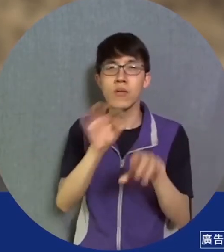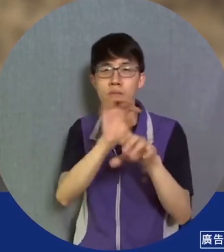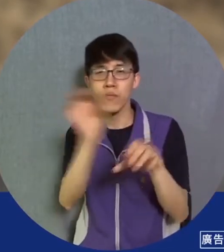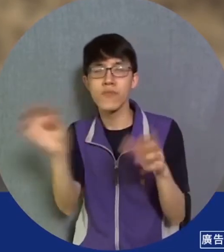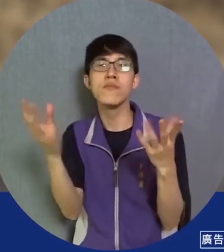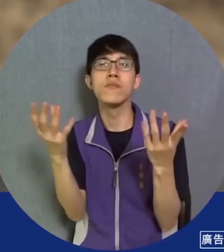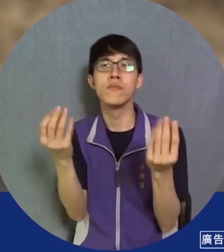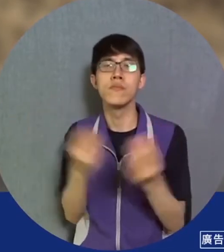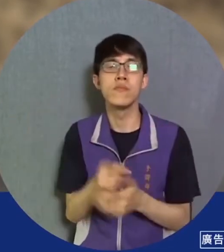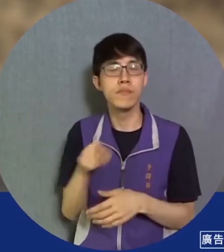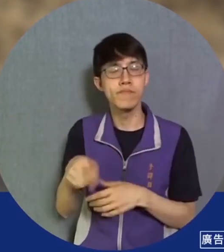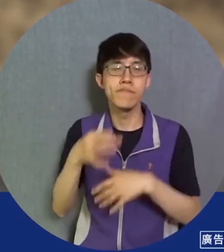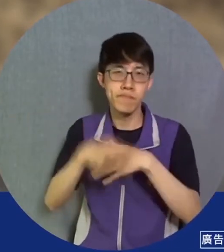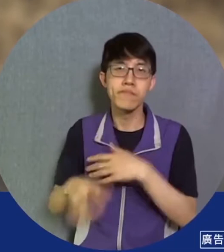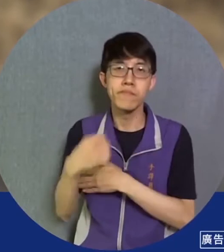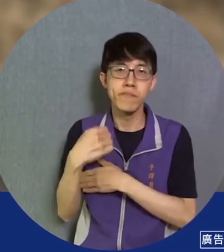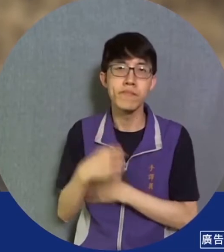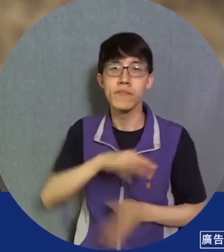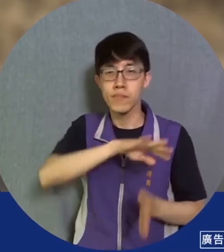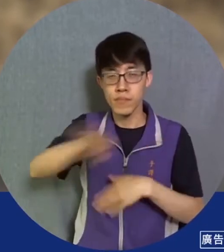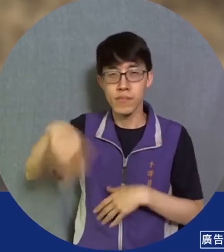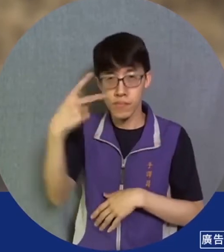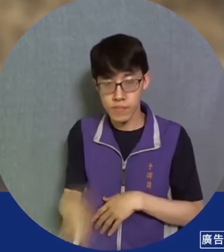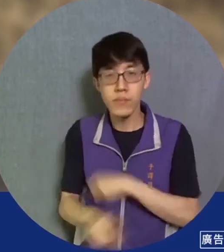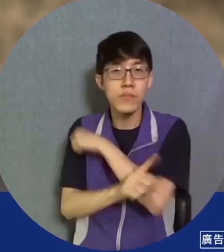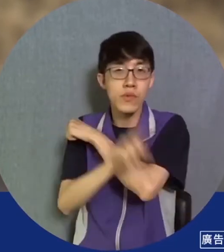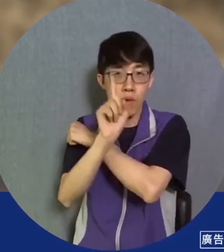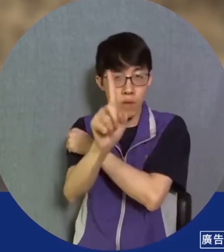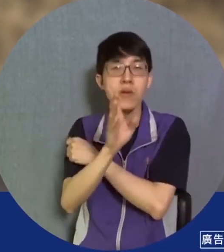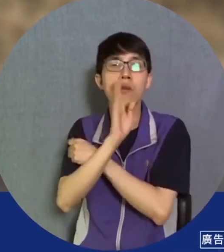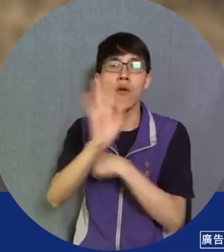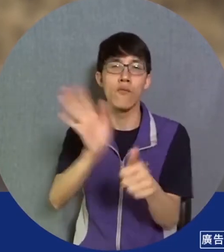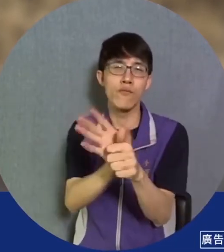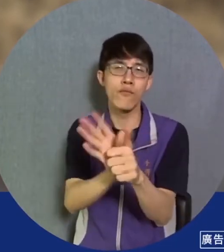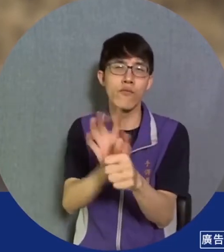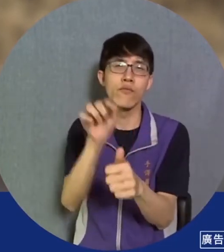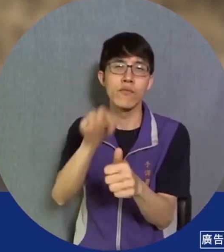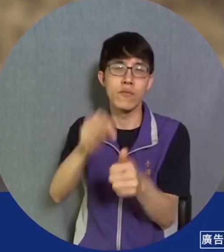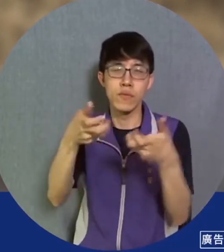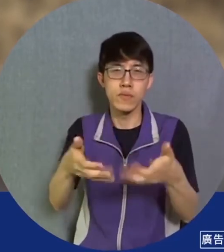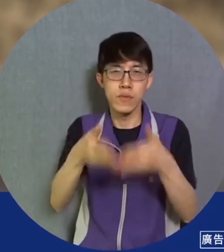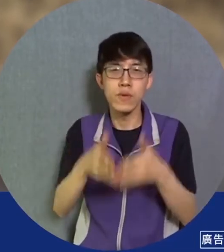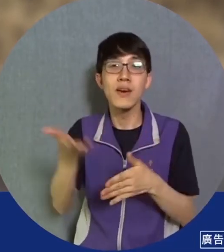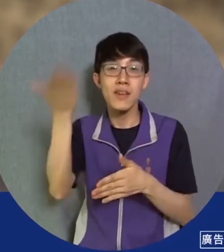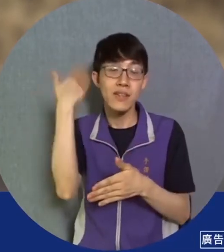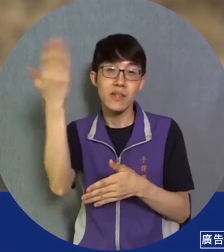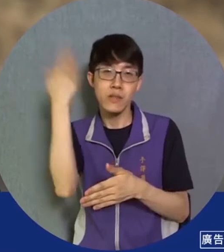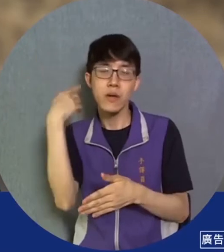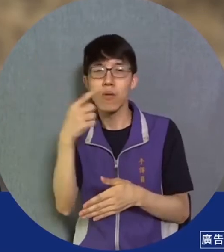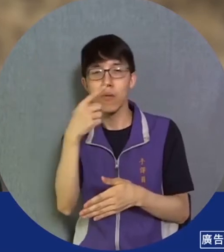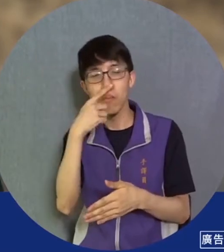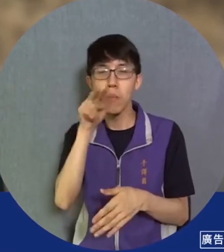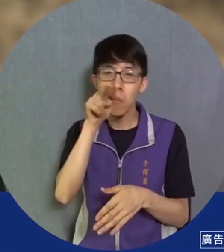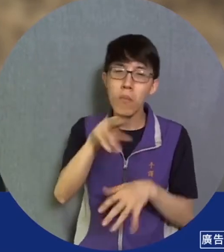个就是服务，我觉得这件事太重要了，因为以往大家都从建筑物硬体的概念里面去看服务的概念，我们其